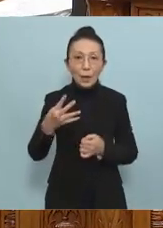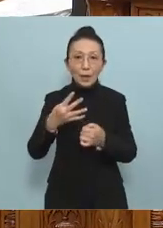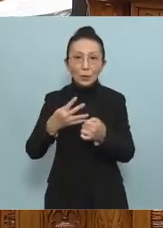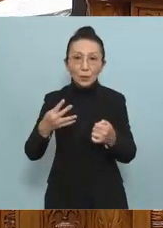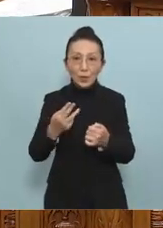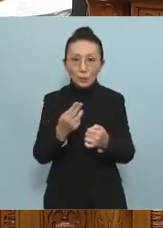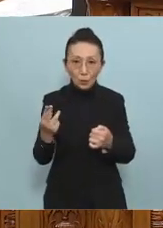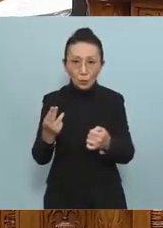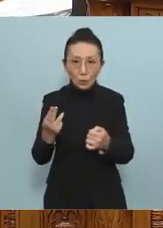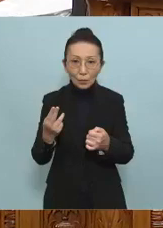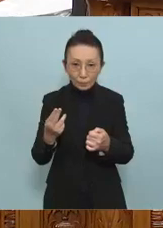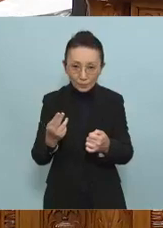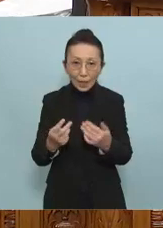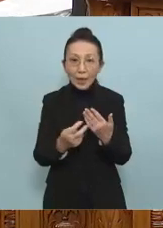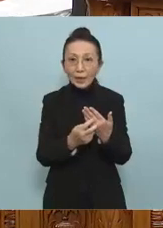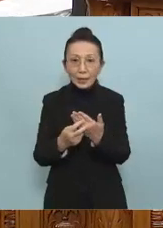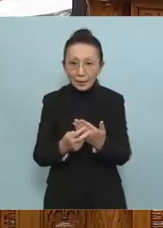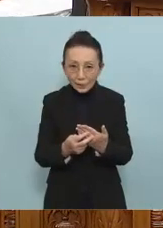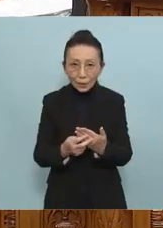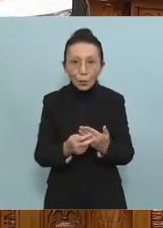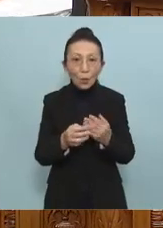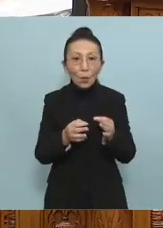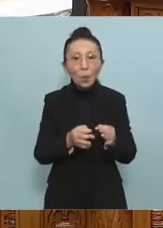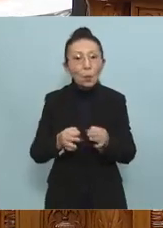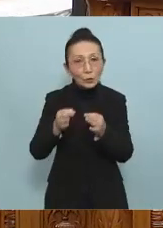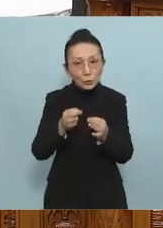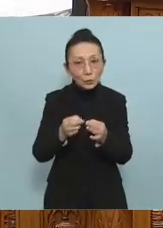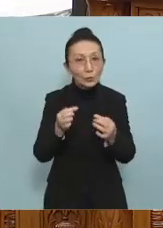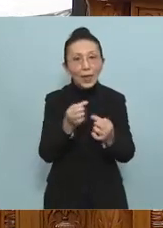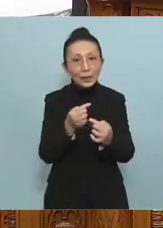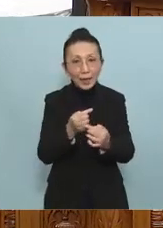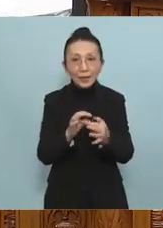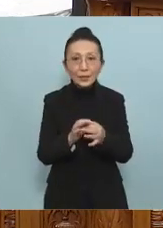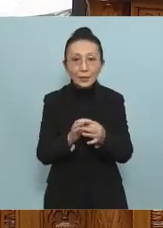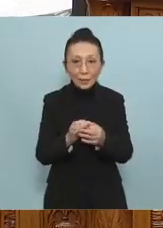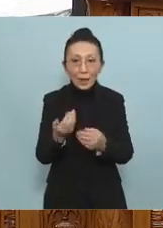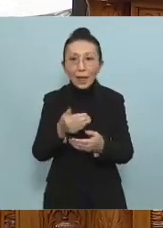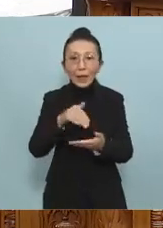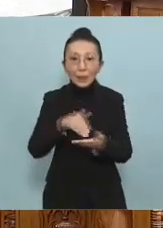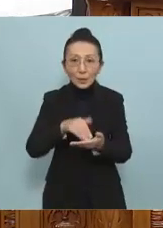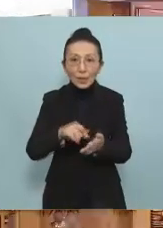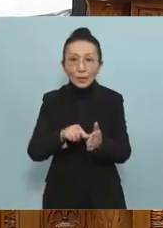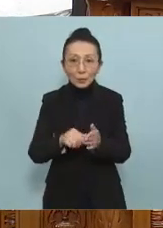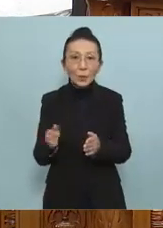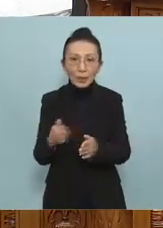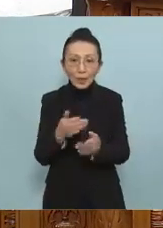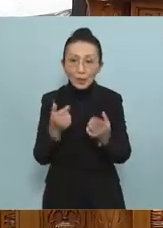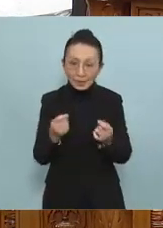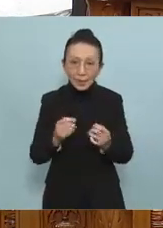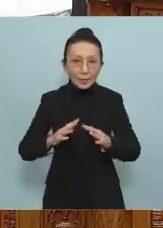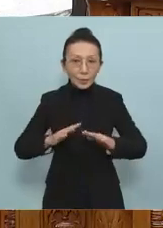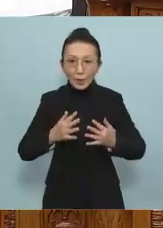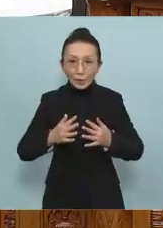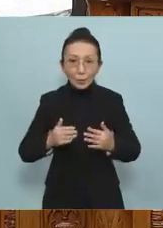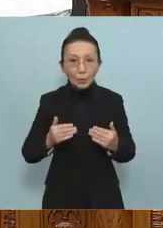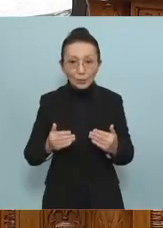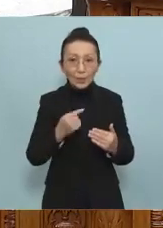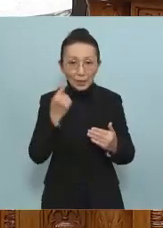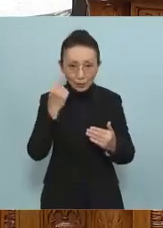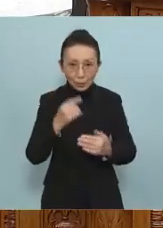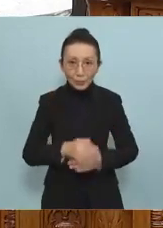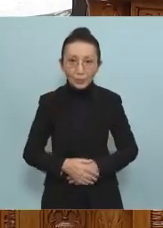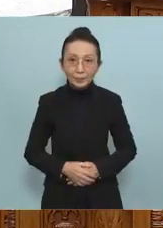度診療報酬改定については予算編成過程でしっかりと検討をしてまいりたいと思います